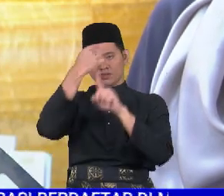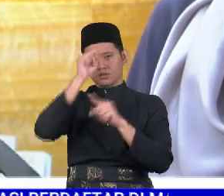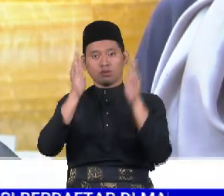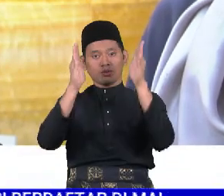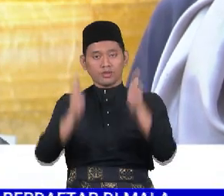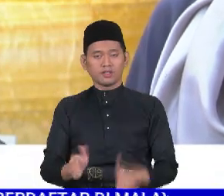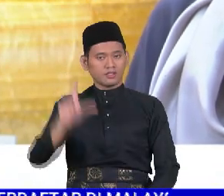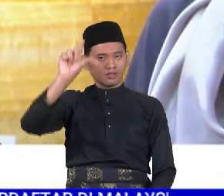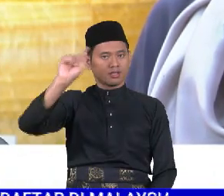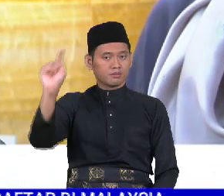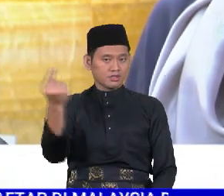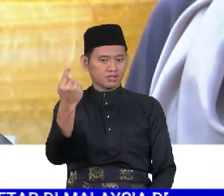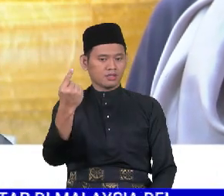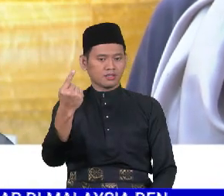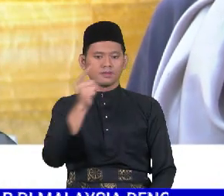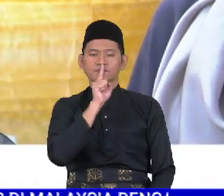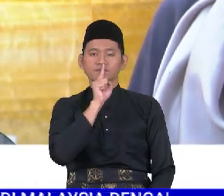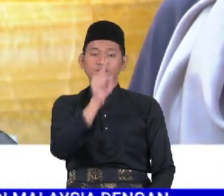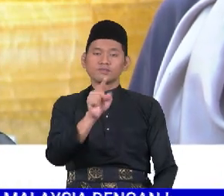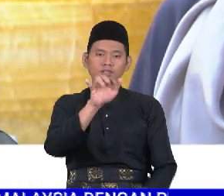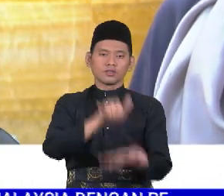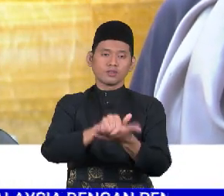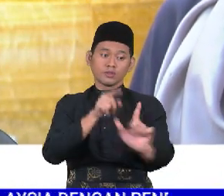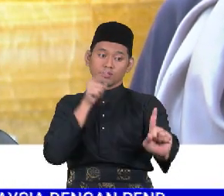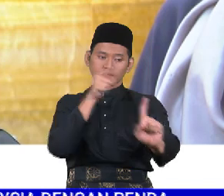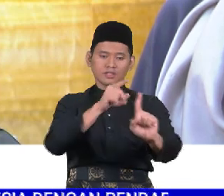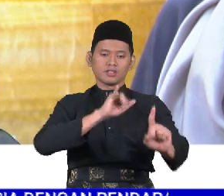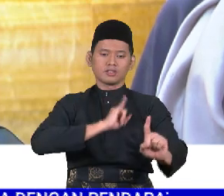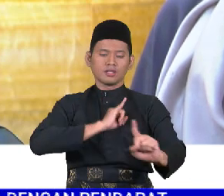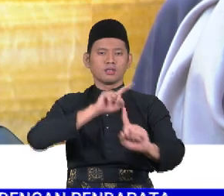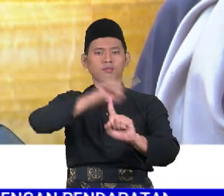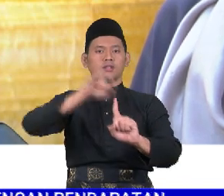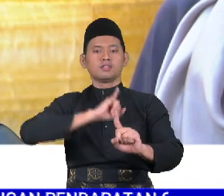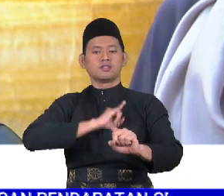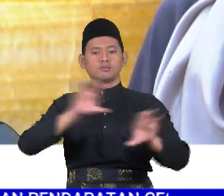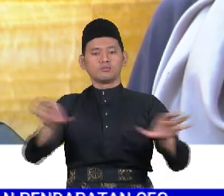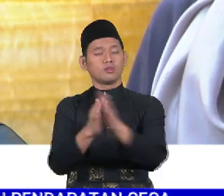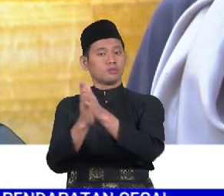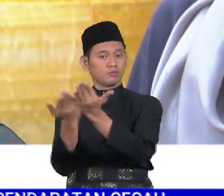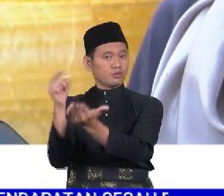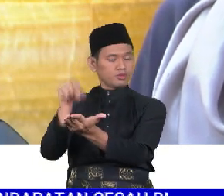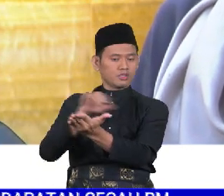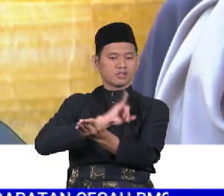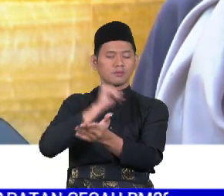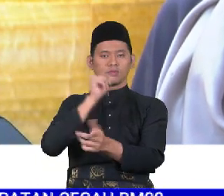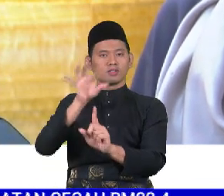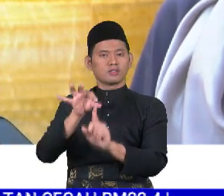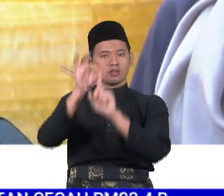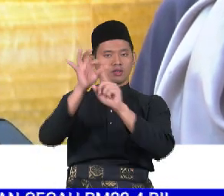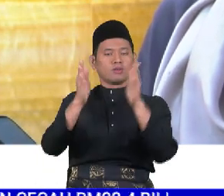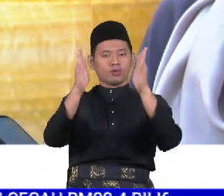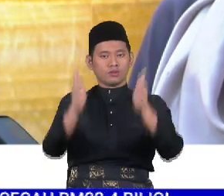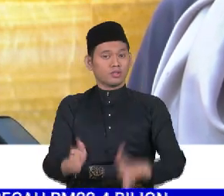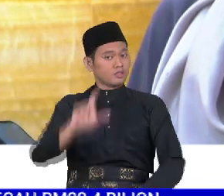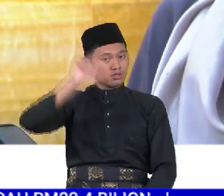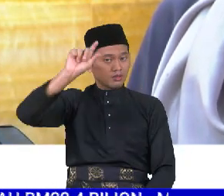saja. Memang itu adalah objektif saya lah bila saya keluarkan buku ni, sebab tu saya bagi tahu saya tidak eksklusifkan buku ni kepada orang